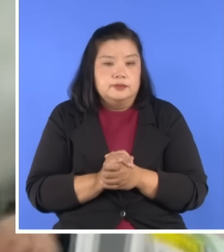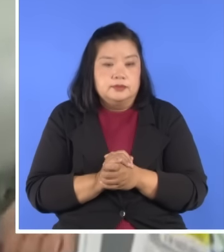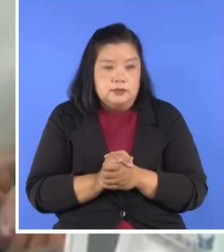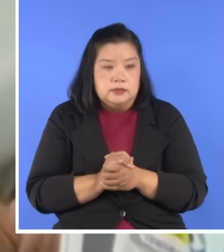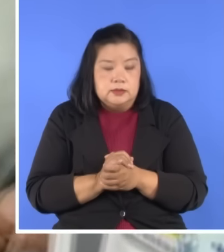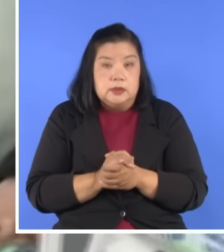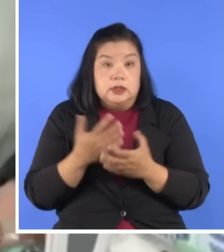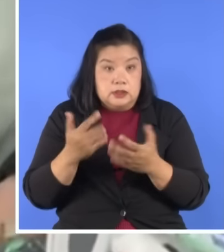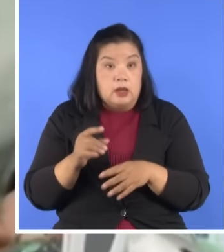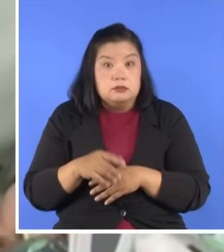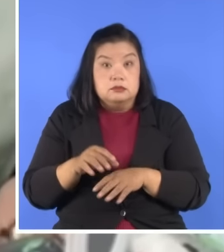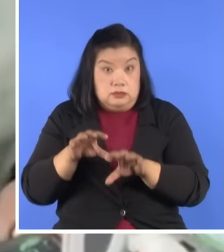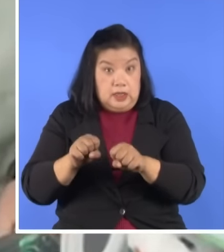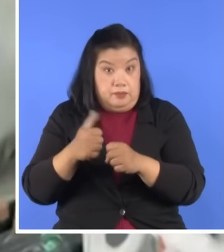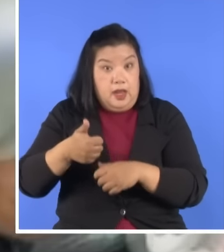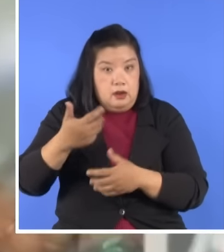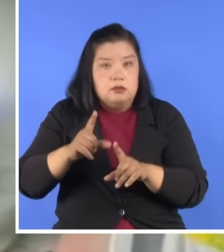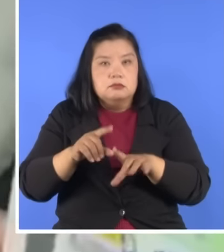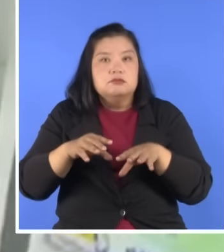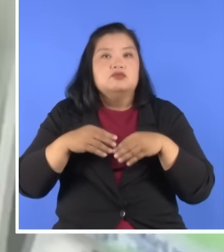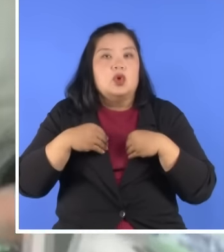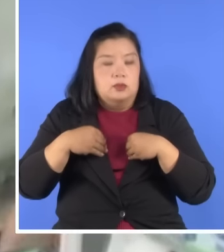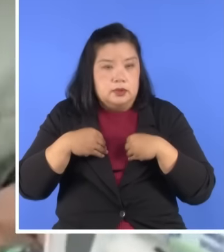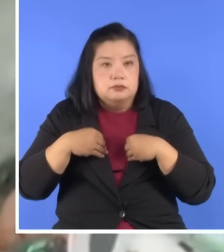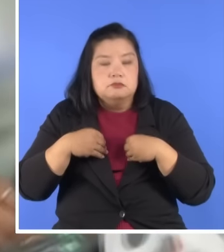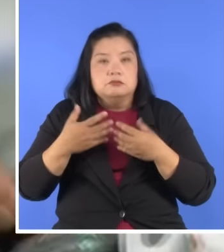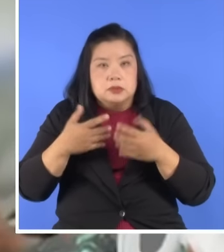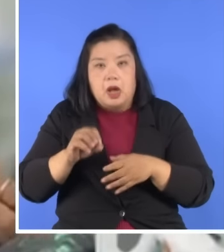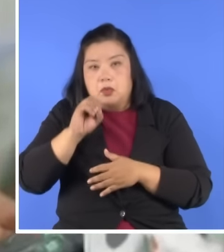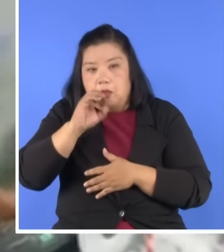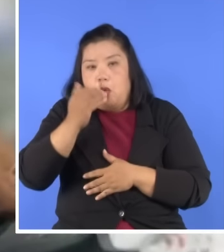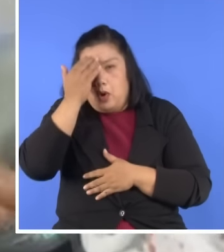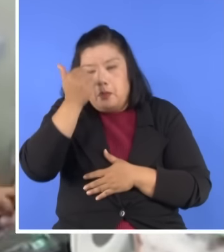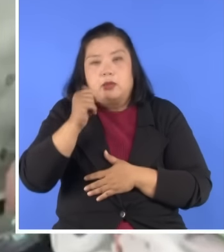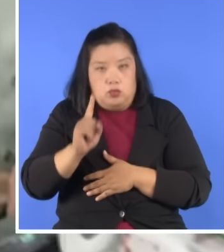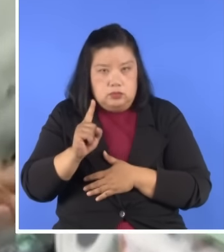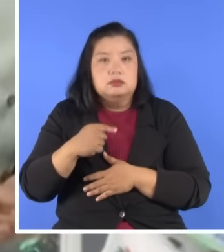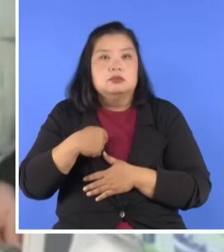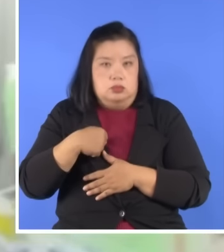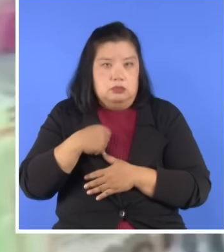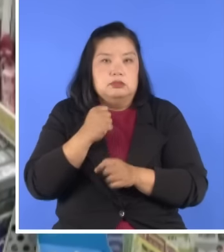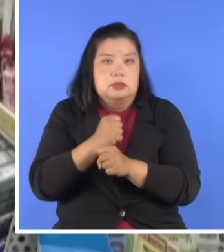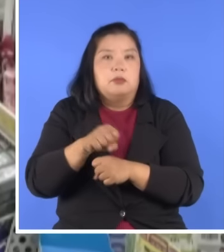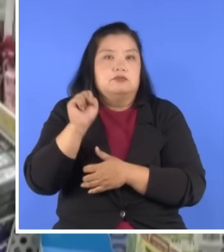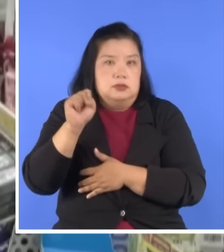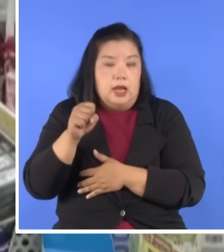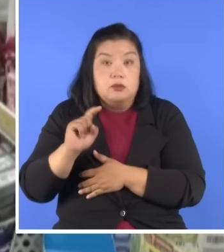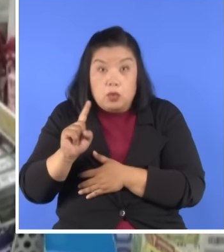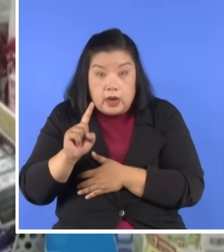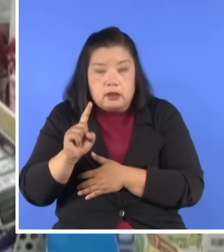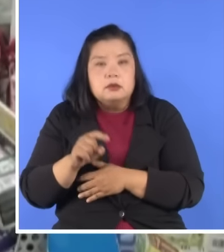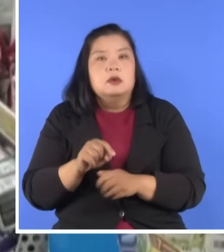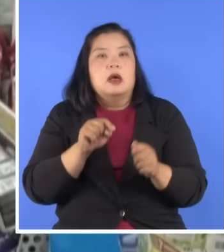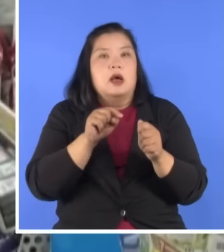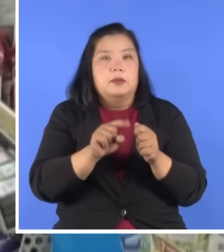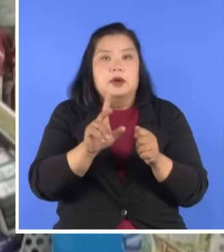สารภาพและเอาตัวไปทำแผนนี่คนก่อเหตุให้การรับสารภาพบอกว่าเี่ก่อเหตุจริงนะฮะเดินทางมาจากอำเภอกราบเชิงคือต่างอำเภอใน